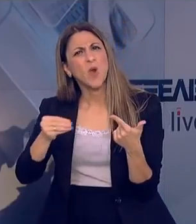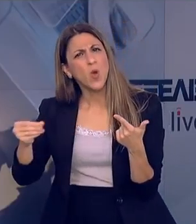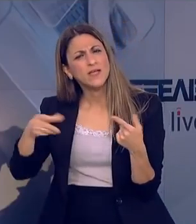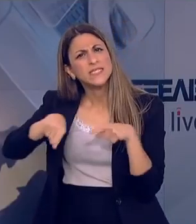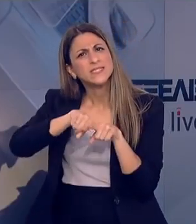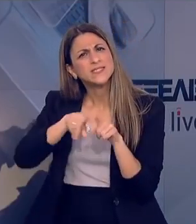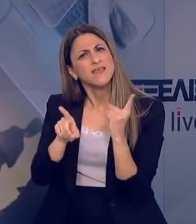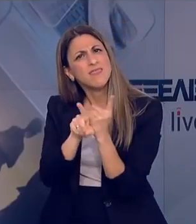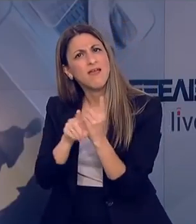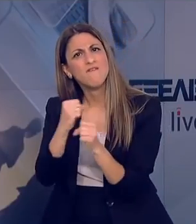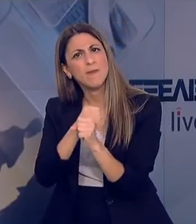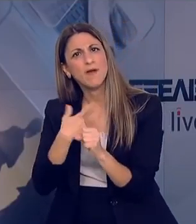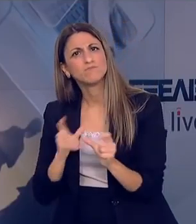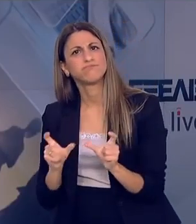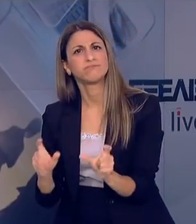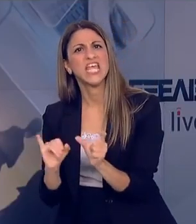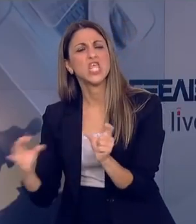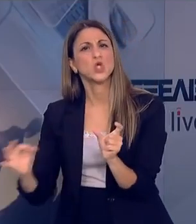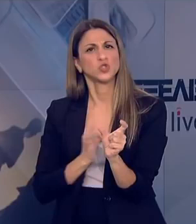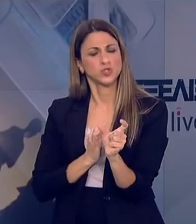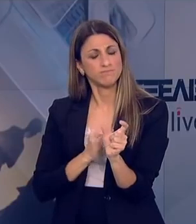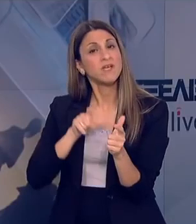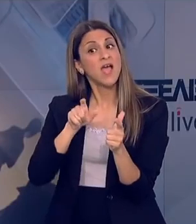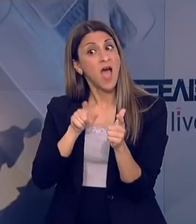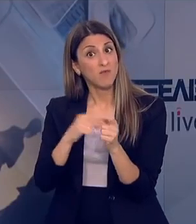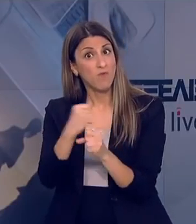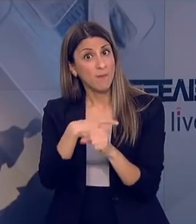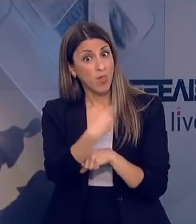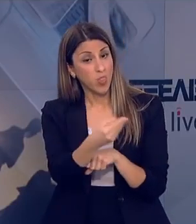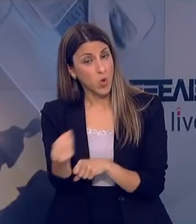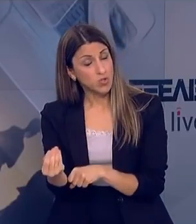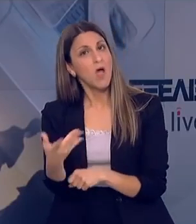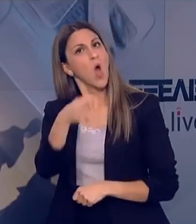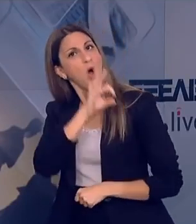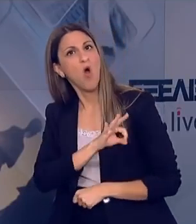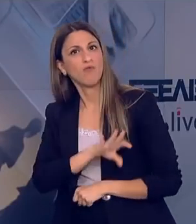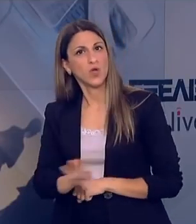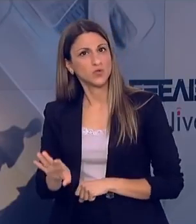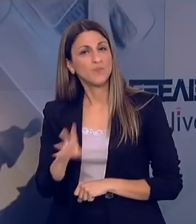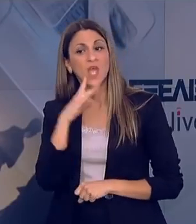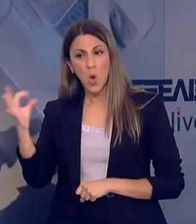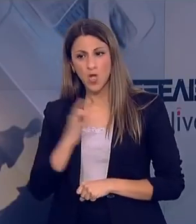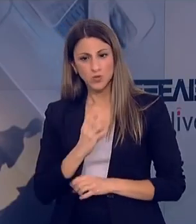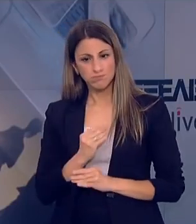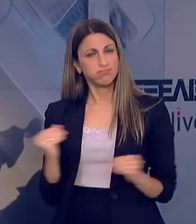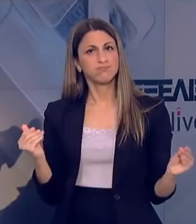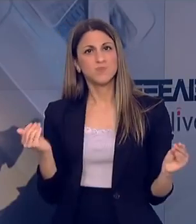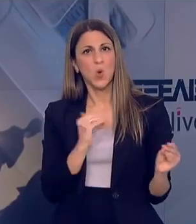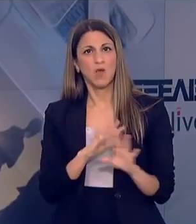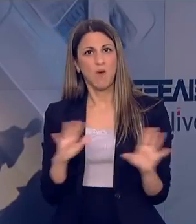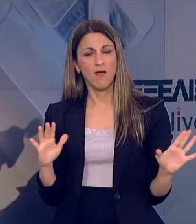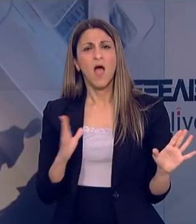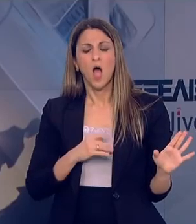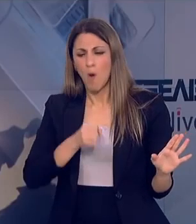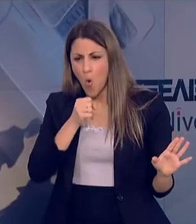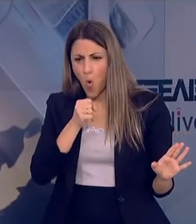γενικότερα αντιοικά φάρμακα, έδειξε πως είχε καλά αποτελέσματα για τον ιό. Εξαφανίστηκε γρηγορότερα από τον οργανισμό τους, τα συμπτώματα υπεχώρησαν